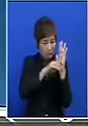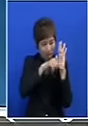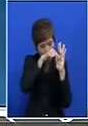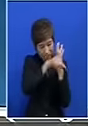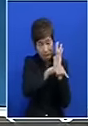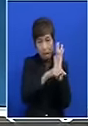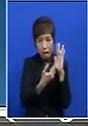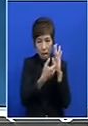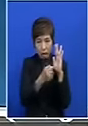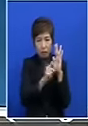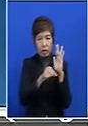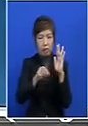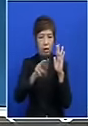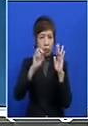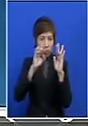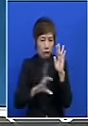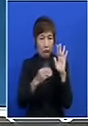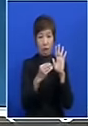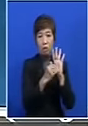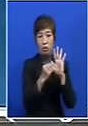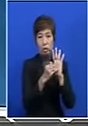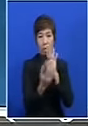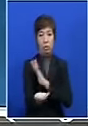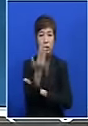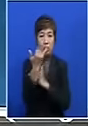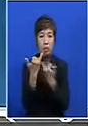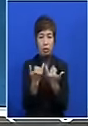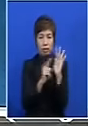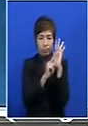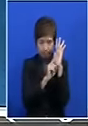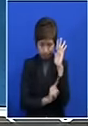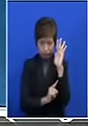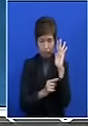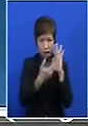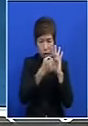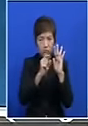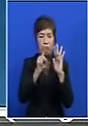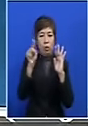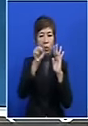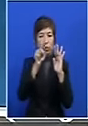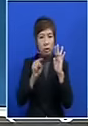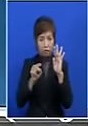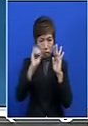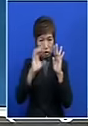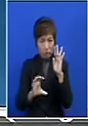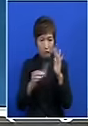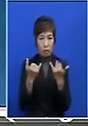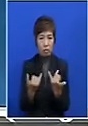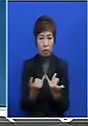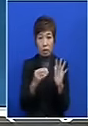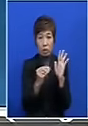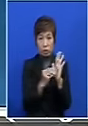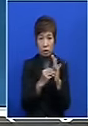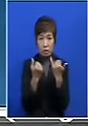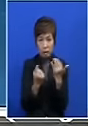ดลงไป 1-2 องศาเซลเซียสส่วนกรุงเทพมหานครช่วงเช้าวันนี้ยังลดลงนะครับ1องศาเซลเซียสทำให้สถิติอุณหภูมิในก